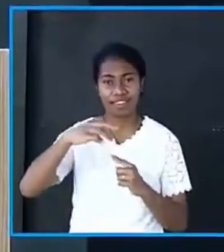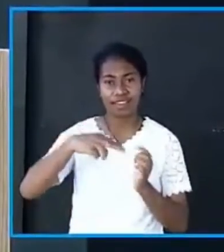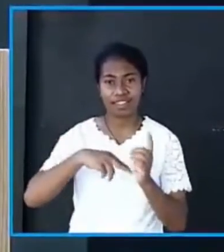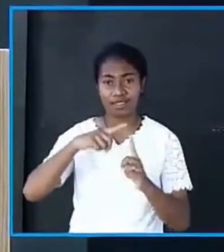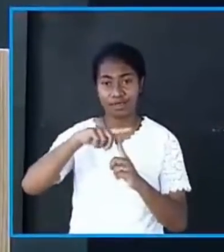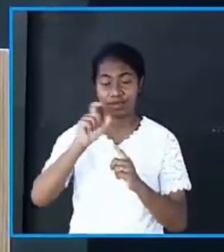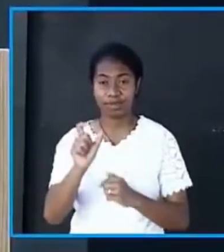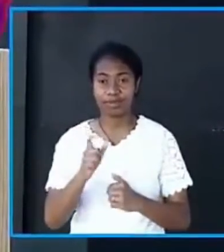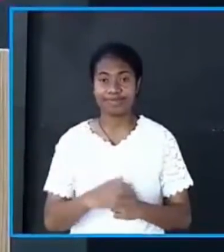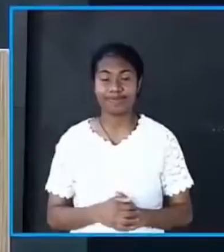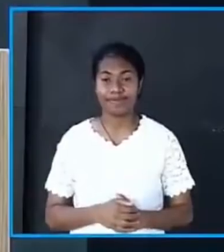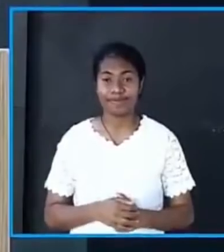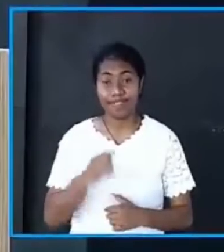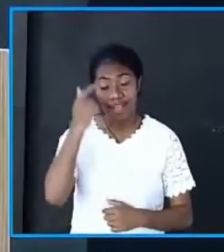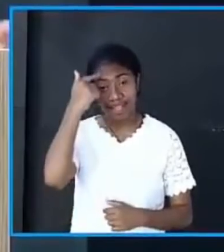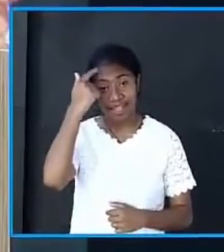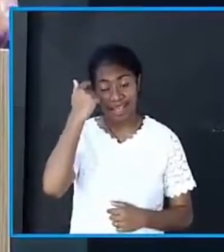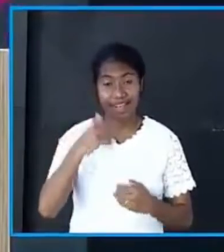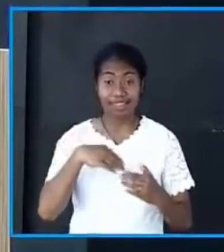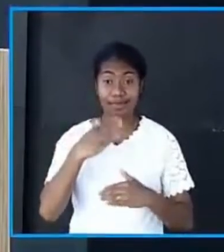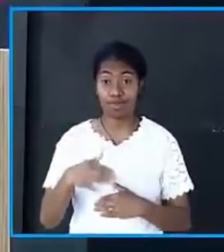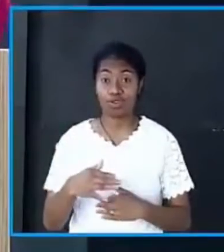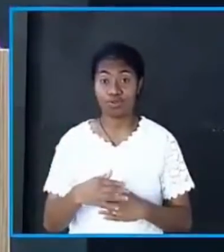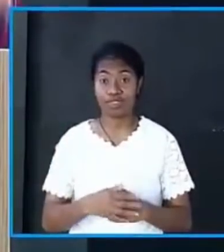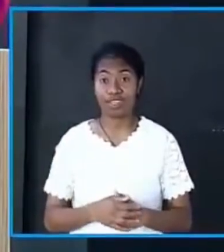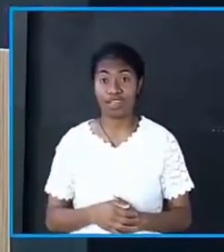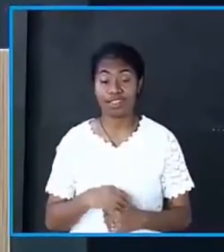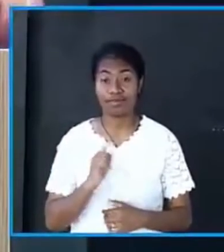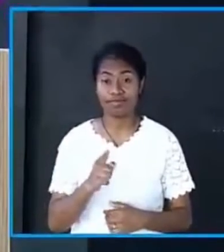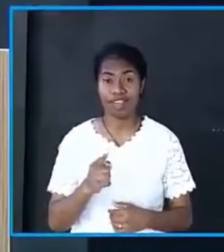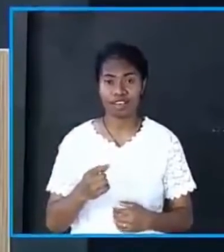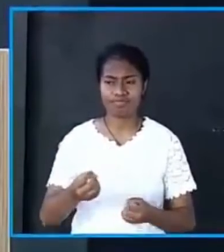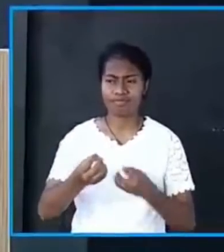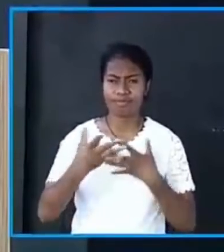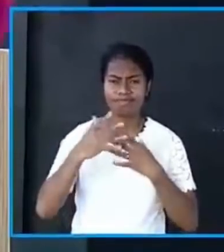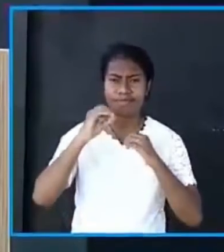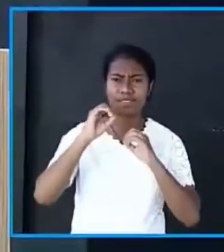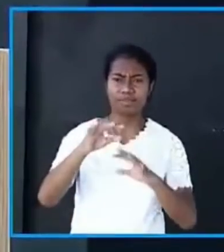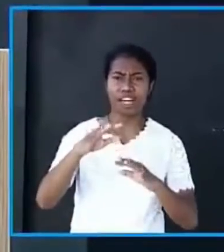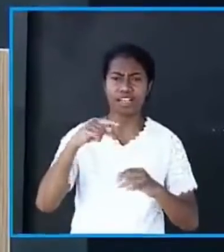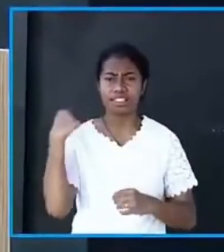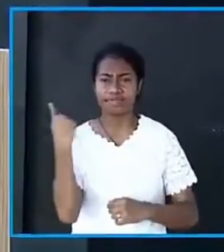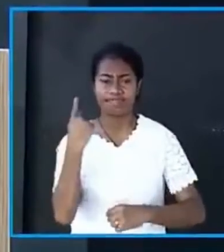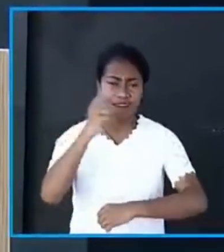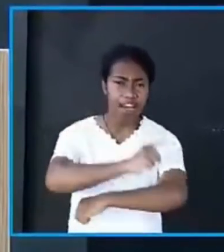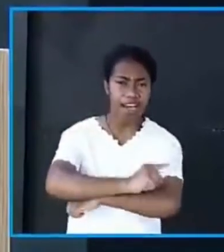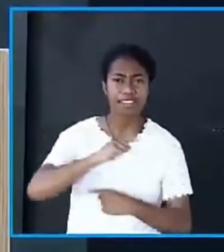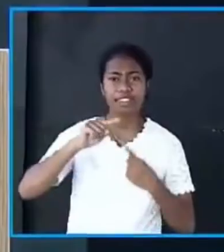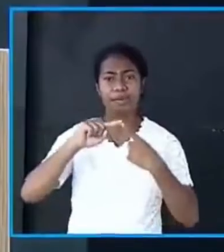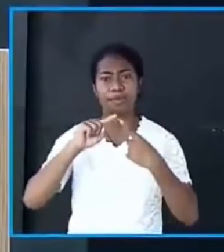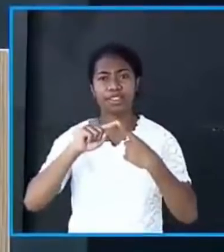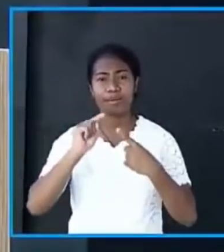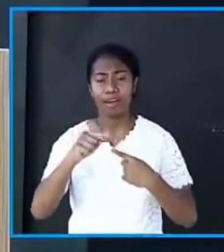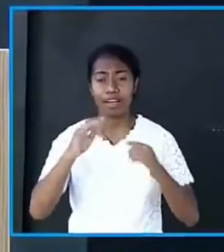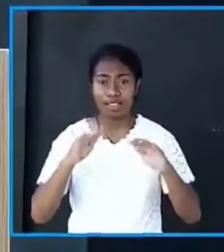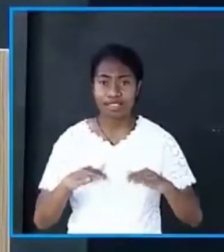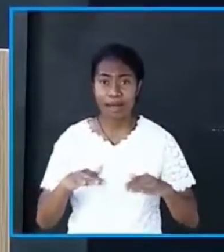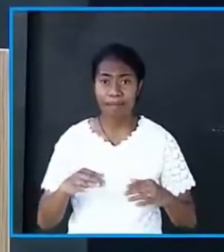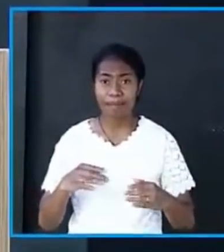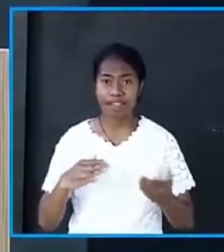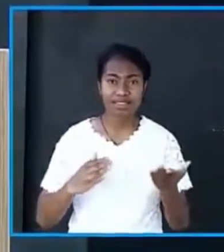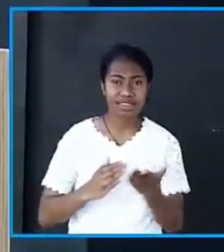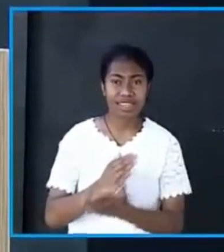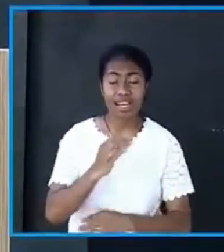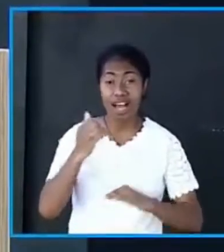karena sebelumnya dalam rangkaian penciptaan hari yang pertama sampai setengahnya